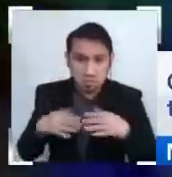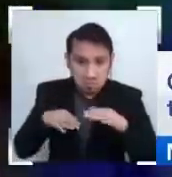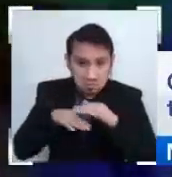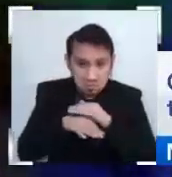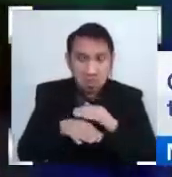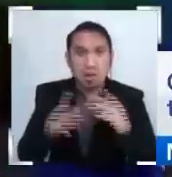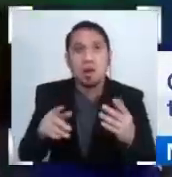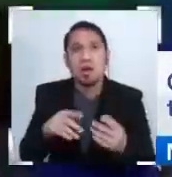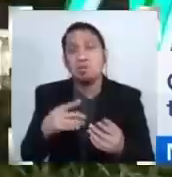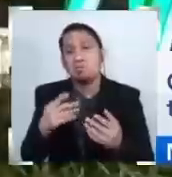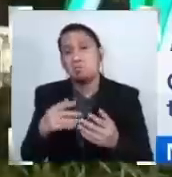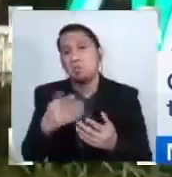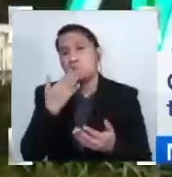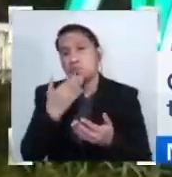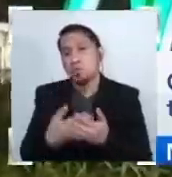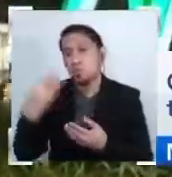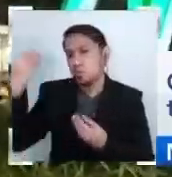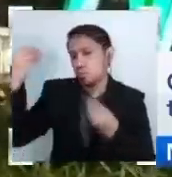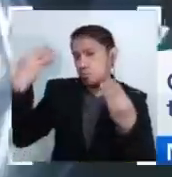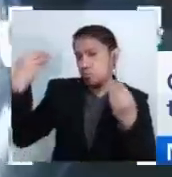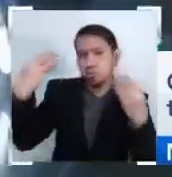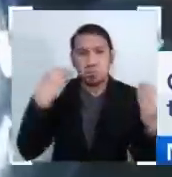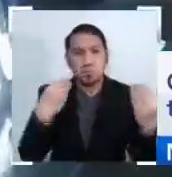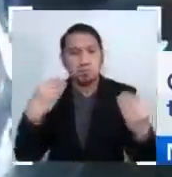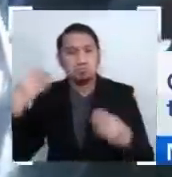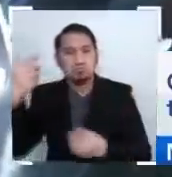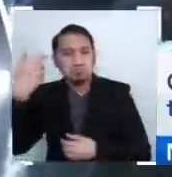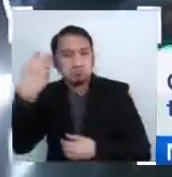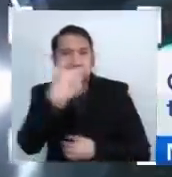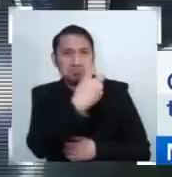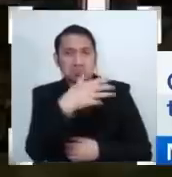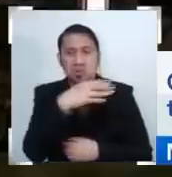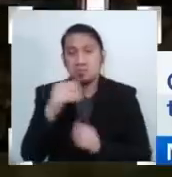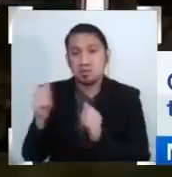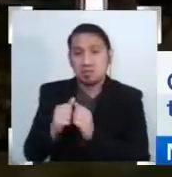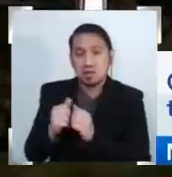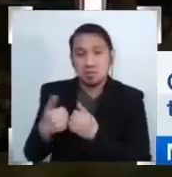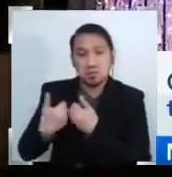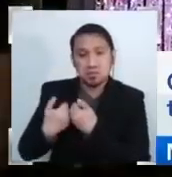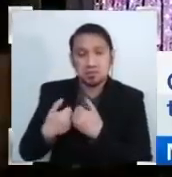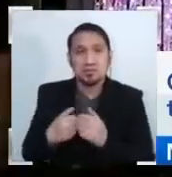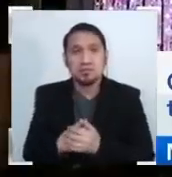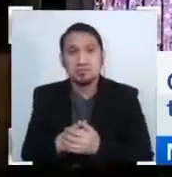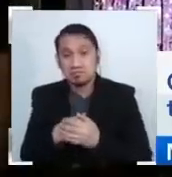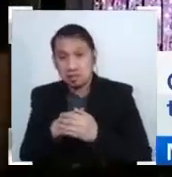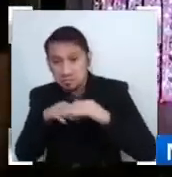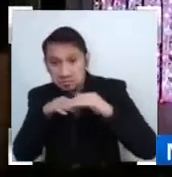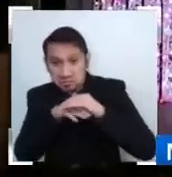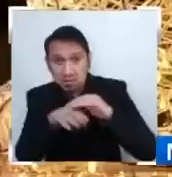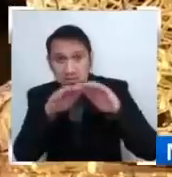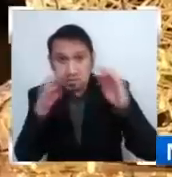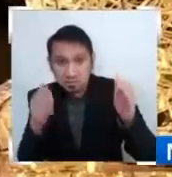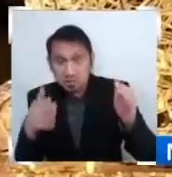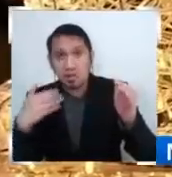selfies. O di kaya'y mag-romantic stroll kasama ang inyong significant other. Sa dulo ng tunnel, may bilin na isa na ring